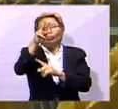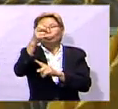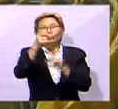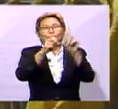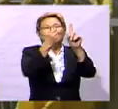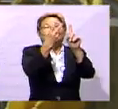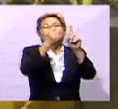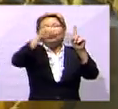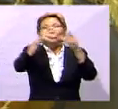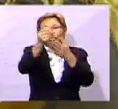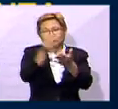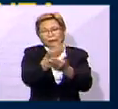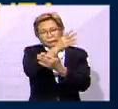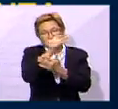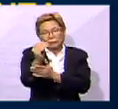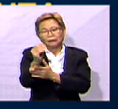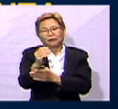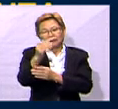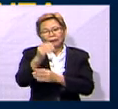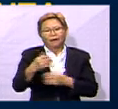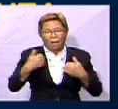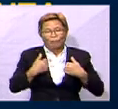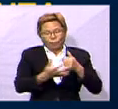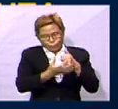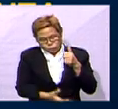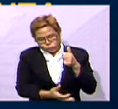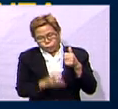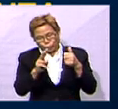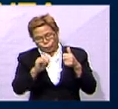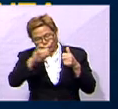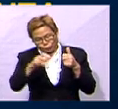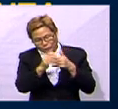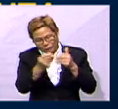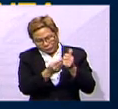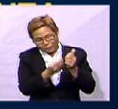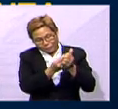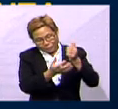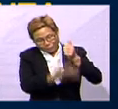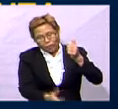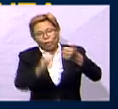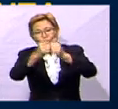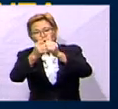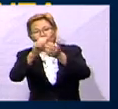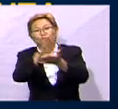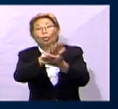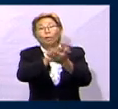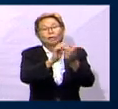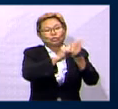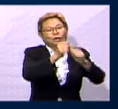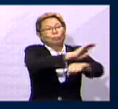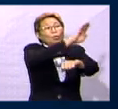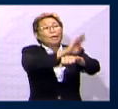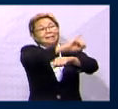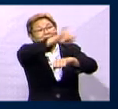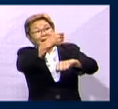RM112 juta. Di samping itu, diumumkan peruntukan RM20 juta kepada sukan sekolah sukan Bukit